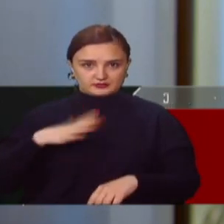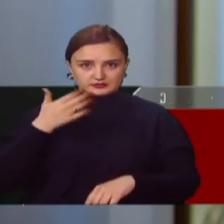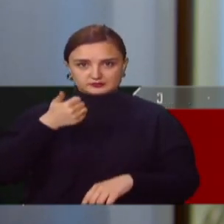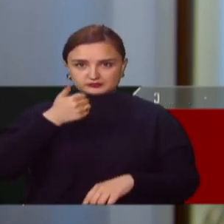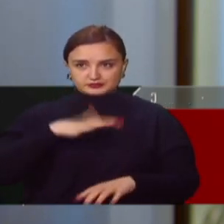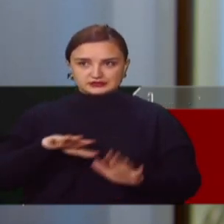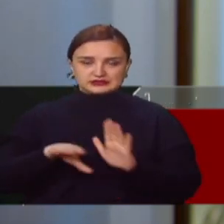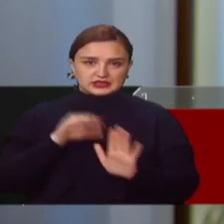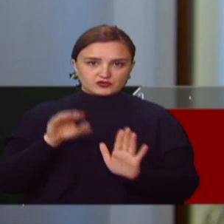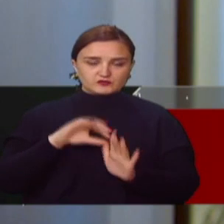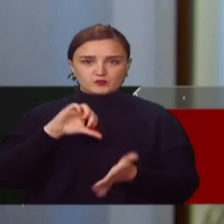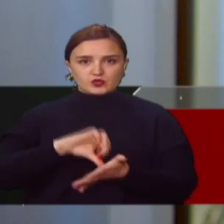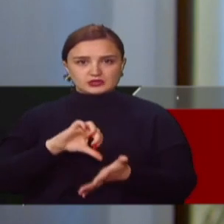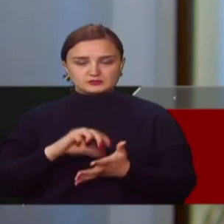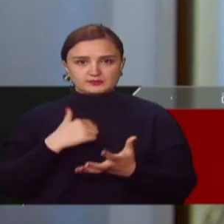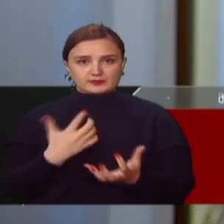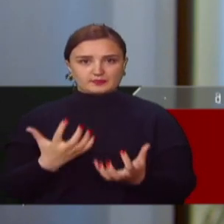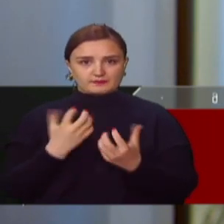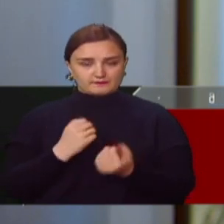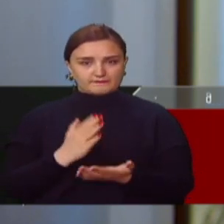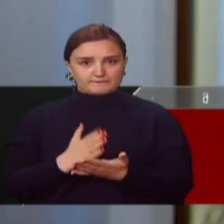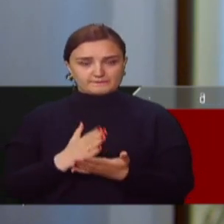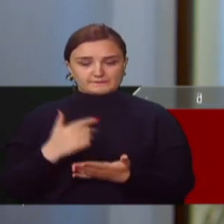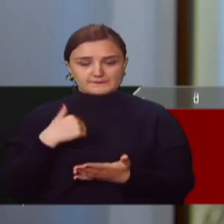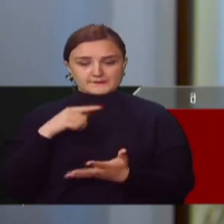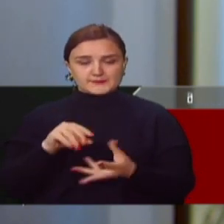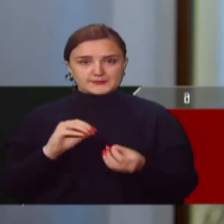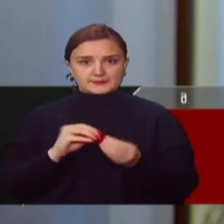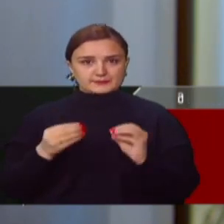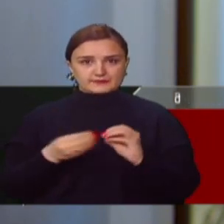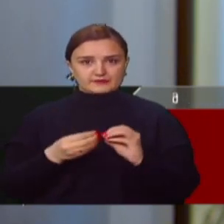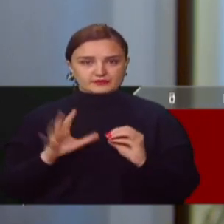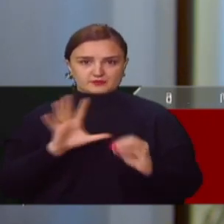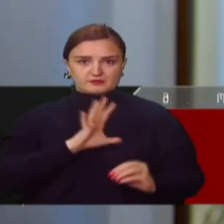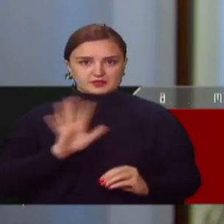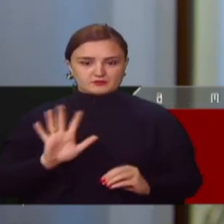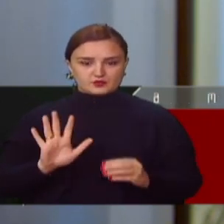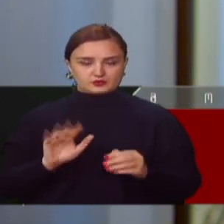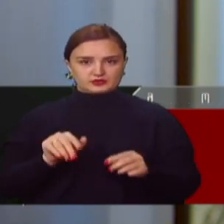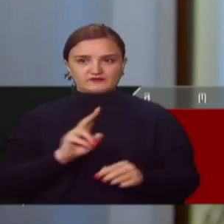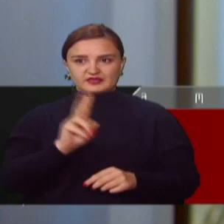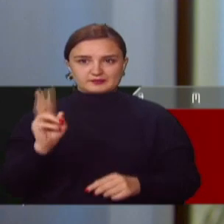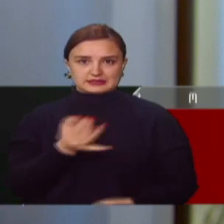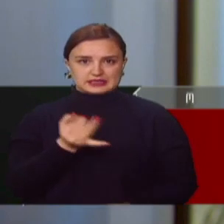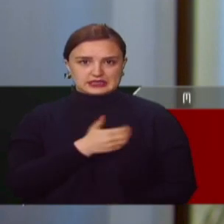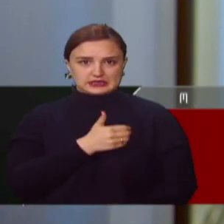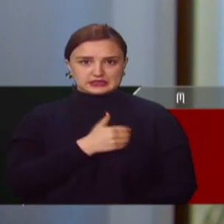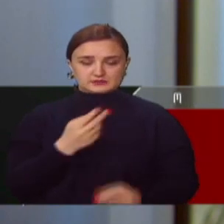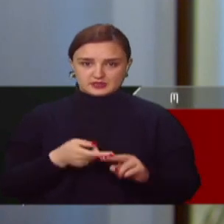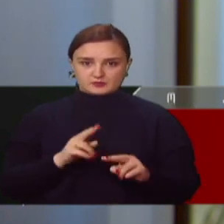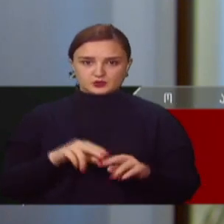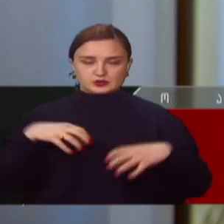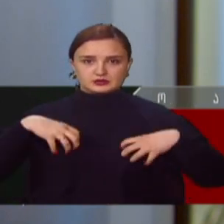საარჩევნო მონაწილეობა მაქვს მიღებული და მიღებული, და მე ის პრობლემა არ დამხვედრია წინ, რომ ვინმეს ეს აინტერესებს. ამიტომ